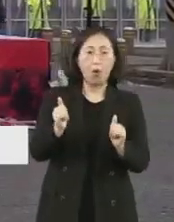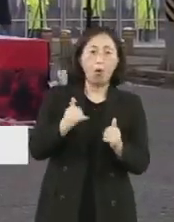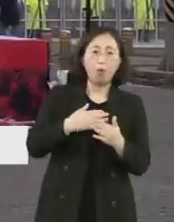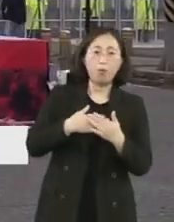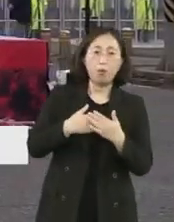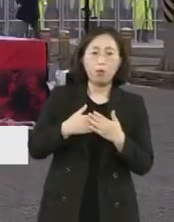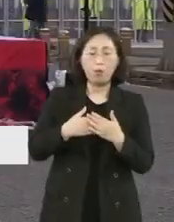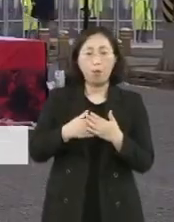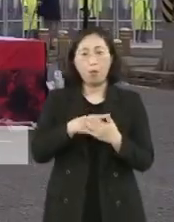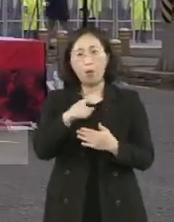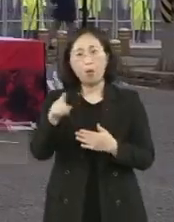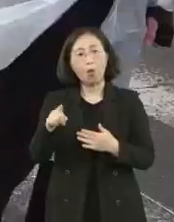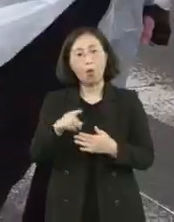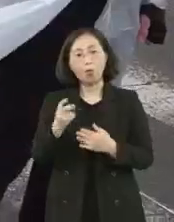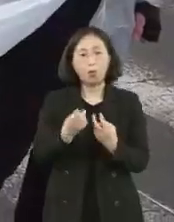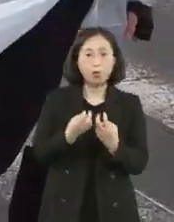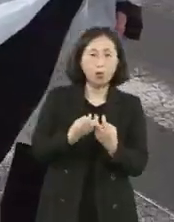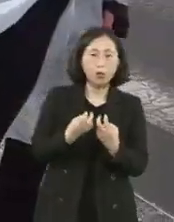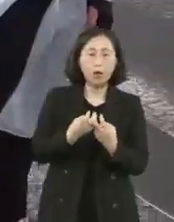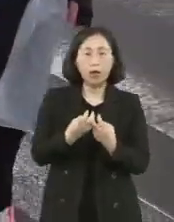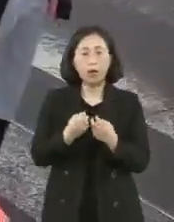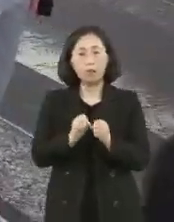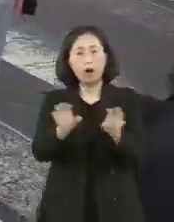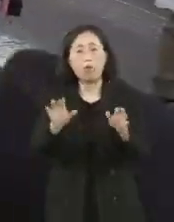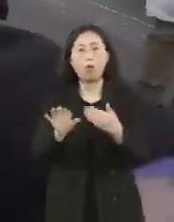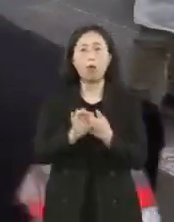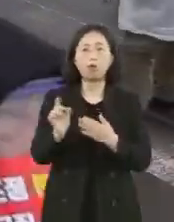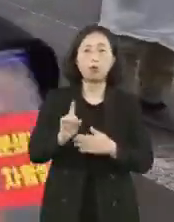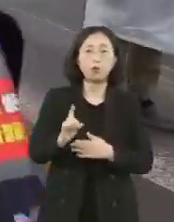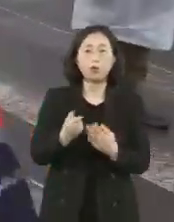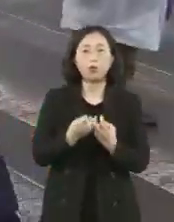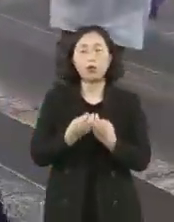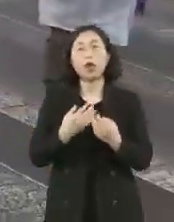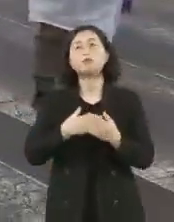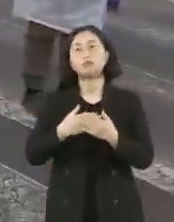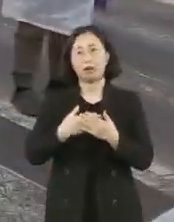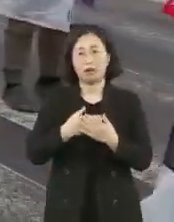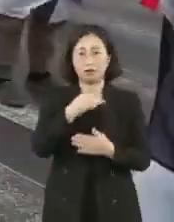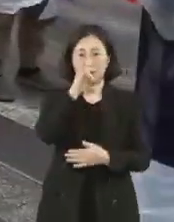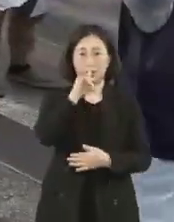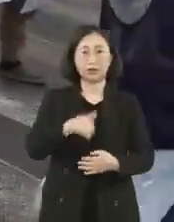열린 대규모 집회를 불안감 속에 지켜봐야 했습니다. TJB 김진석입니다.